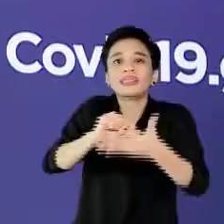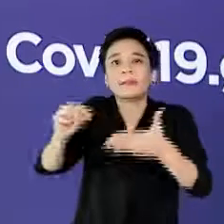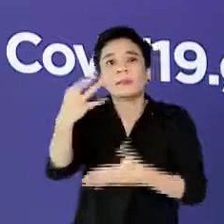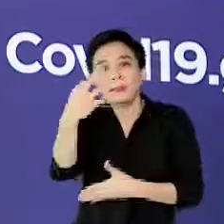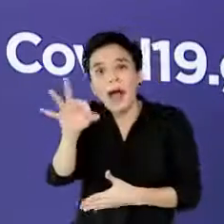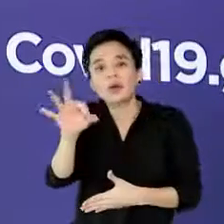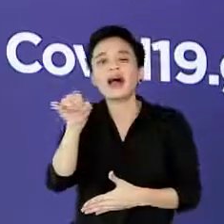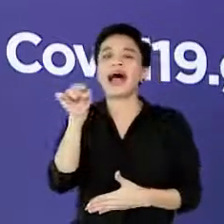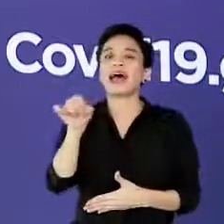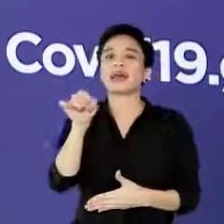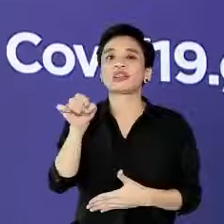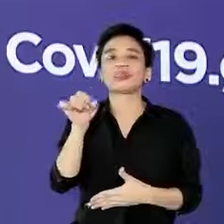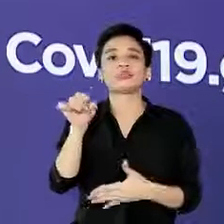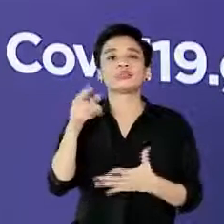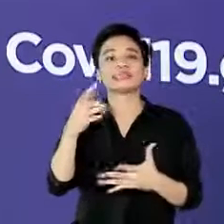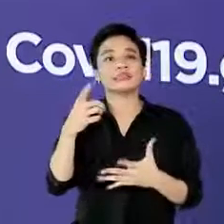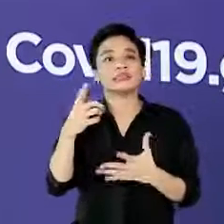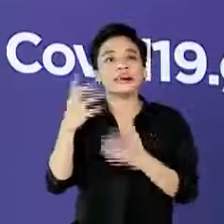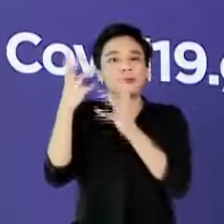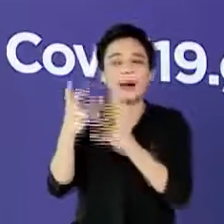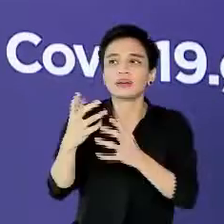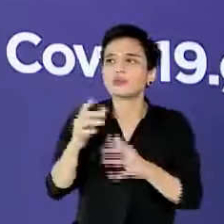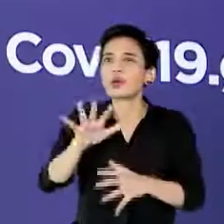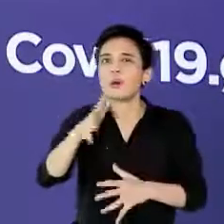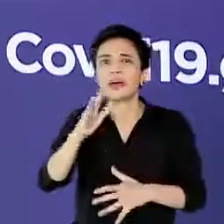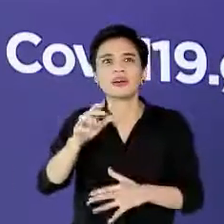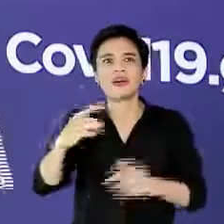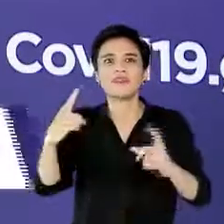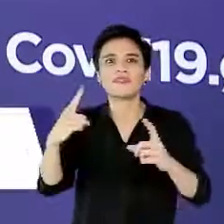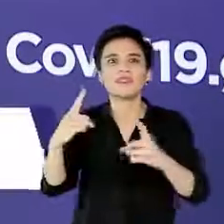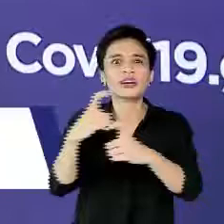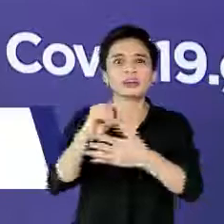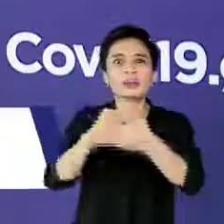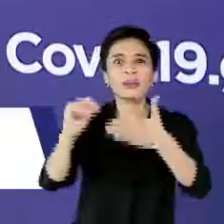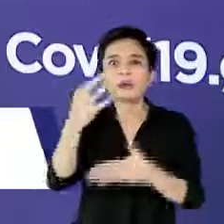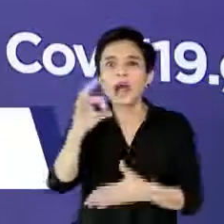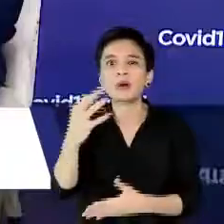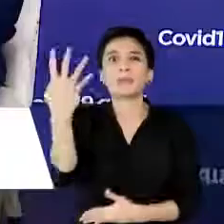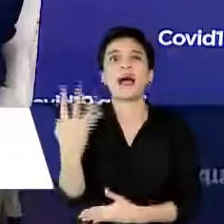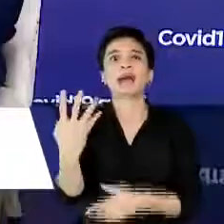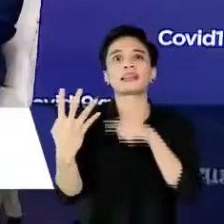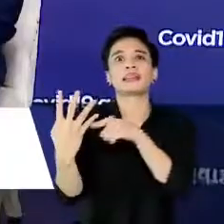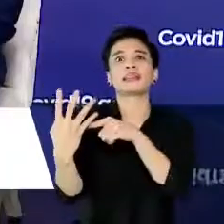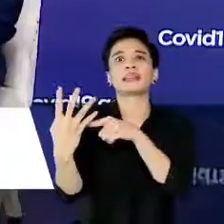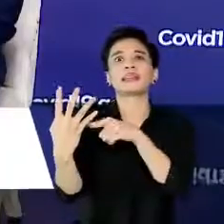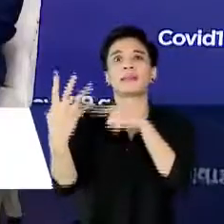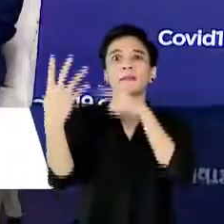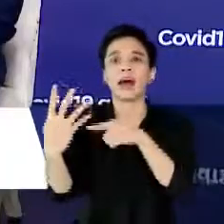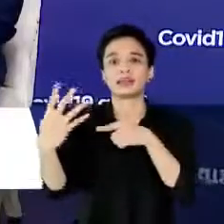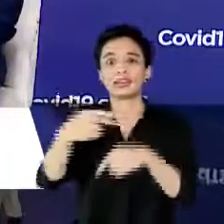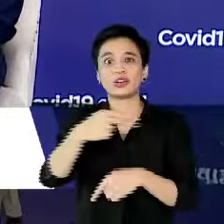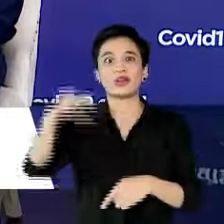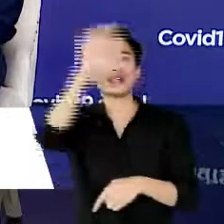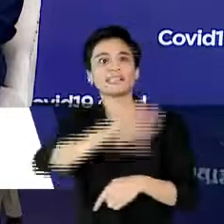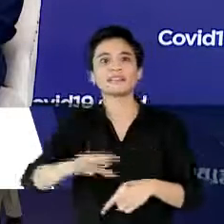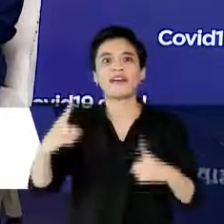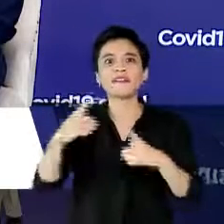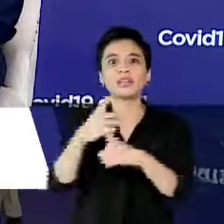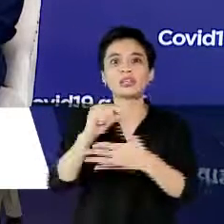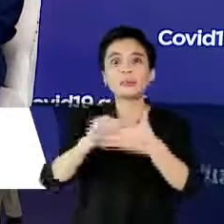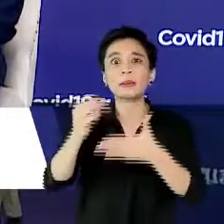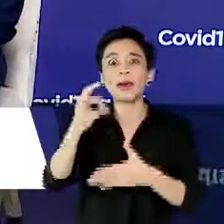eh itu cukup banyak ya ada empat varian dari 6 variant of concern itu sudah masuk ke Indonesia nah itu jadi